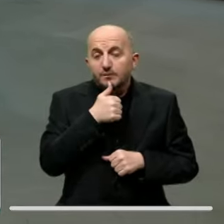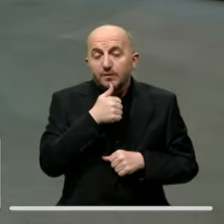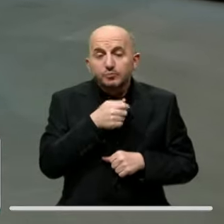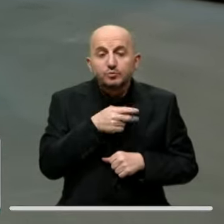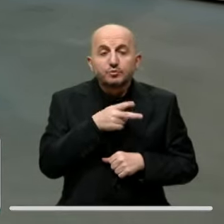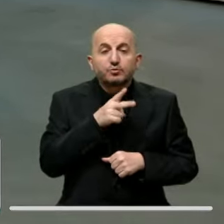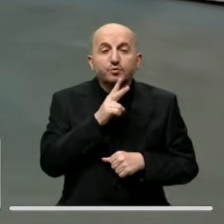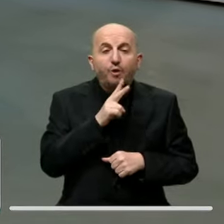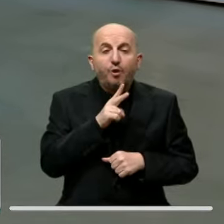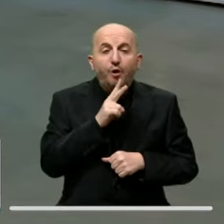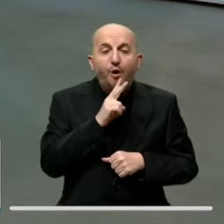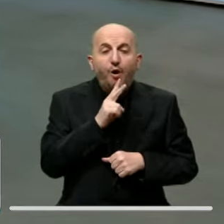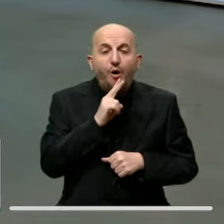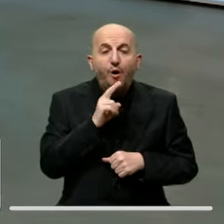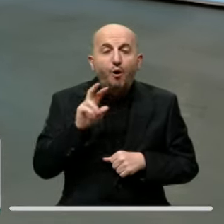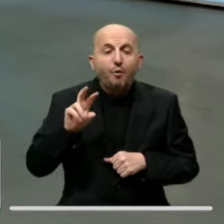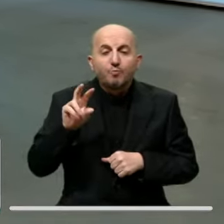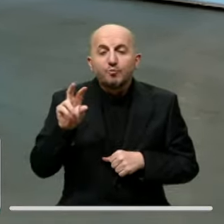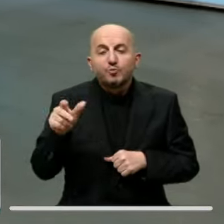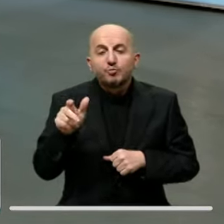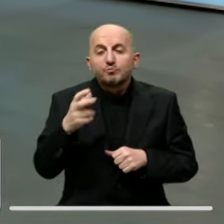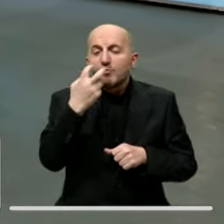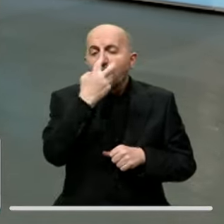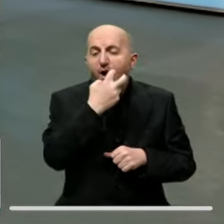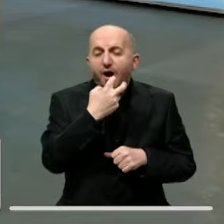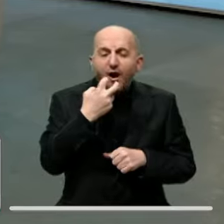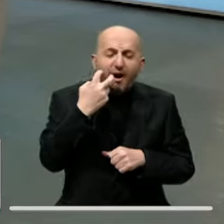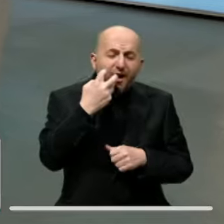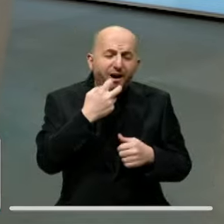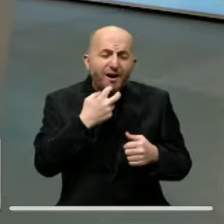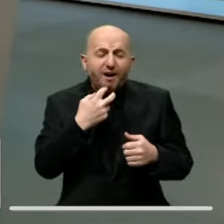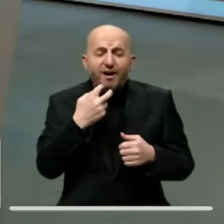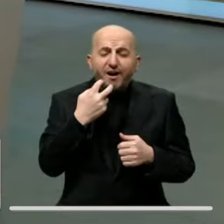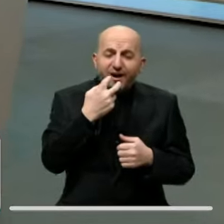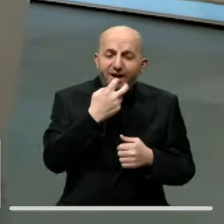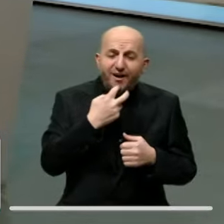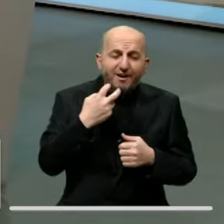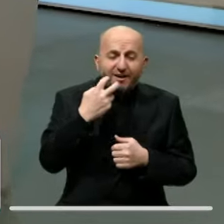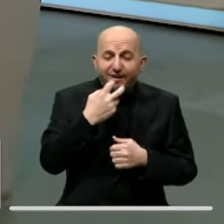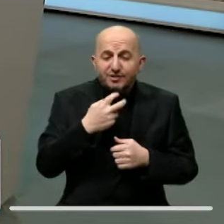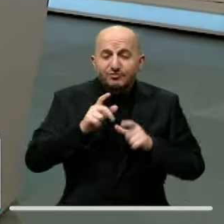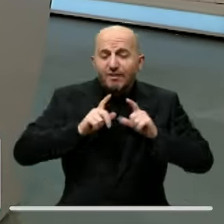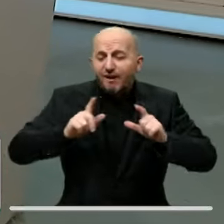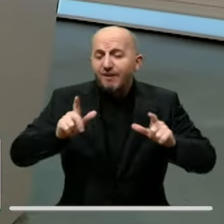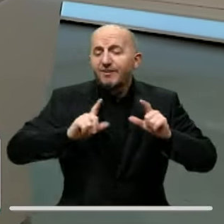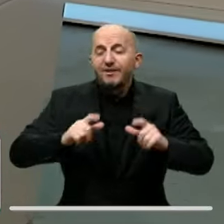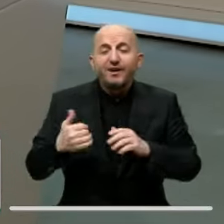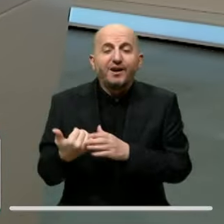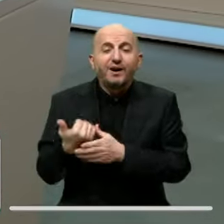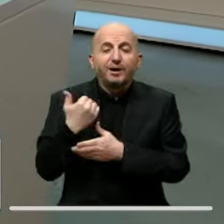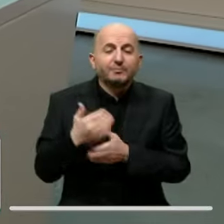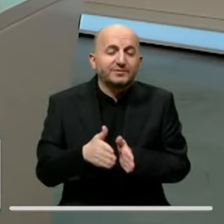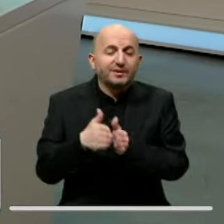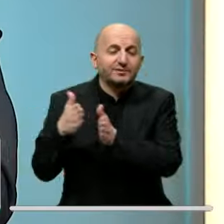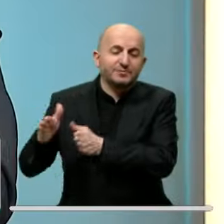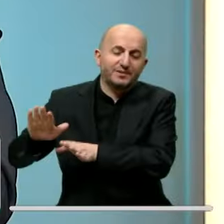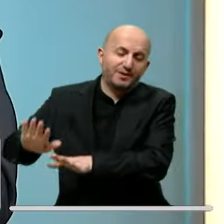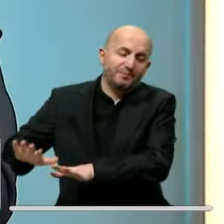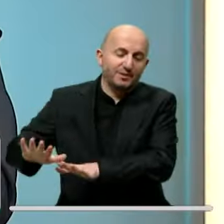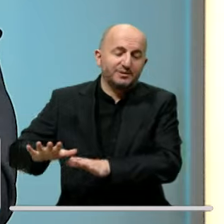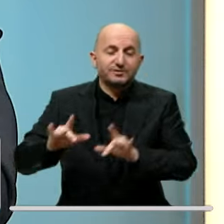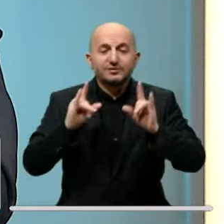son sistem, müzik sistemleri kuruyor, şarkı söylüyor, türkü söylüyor. efendim hani abdest onu bir kenara bırakalım.